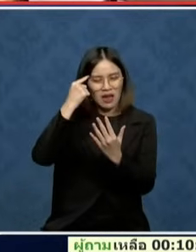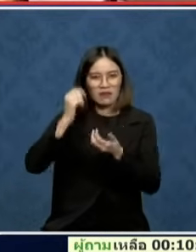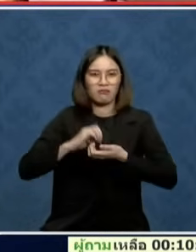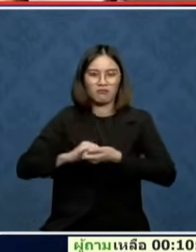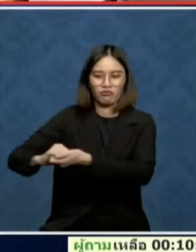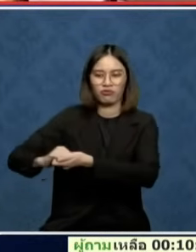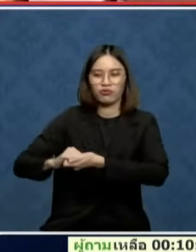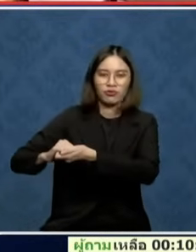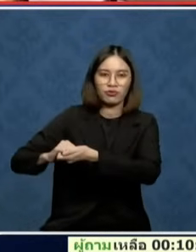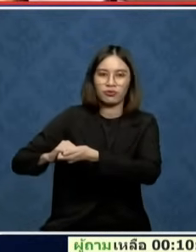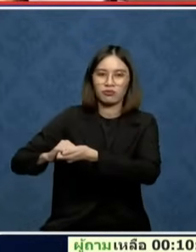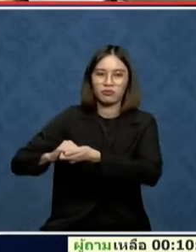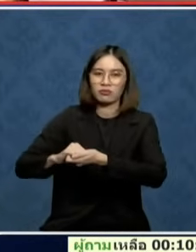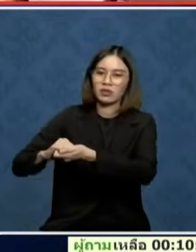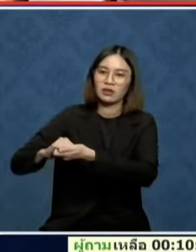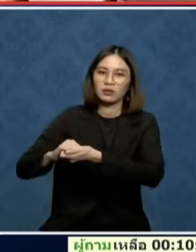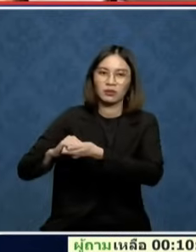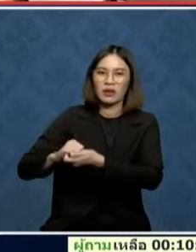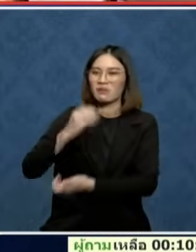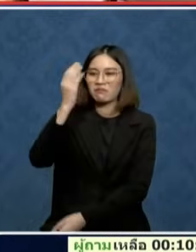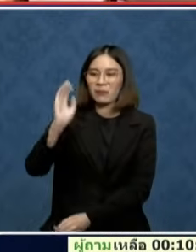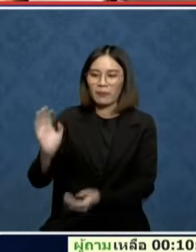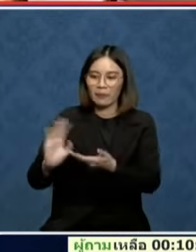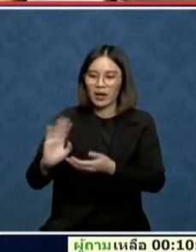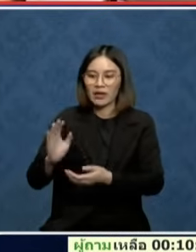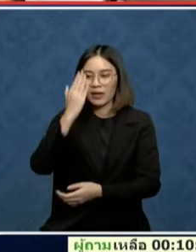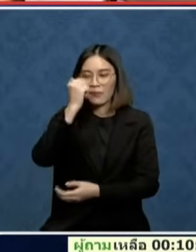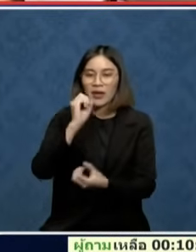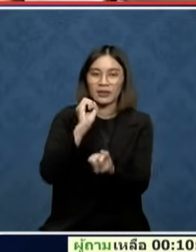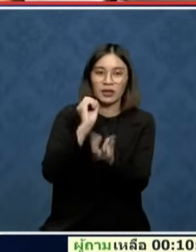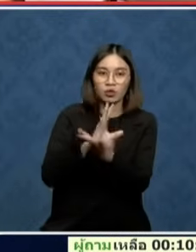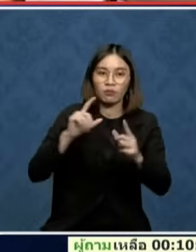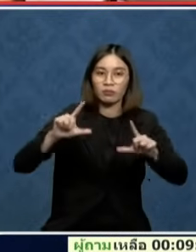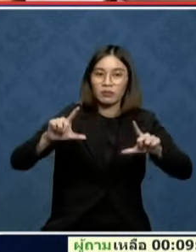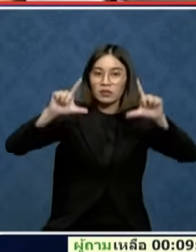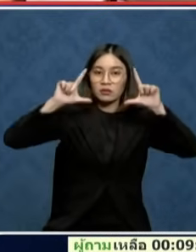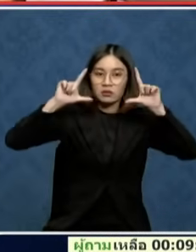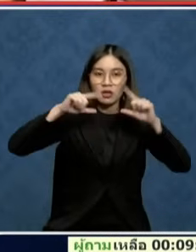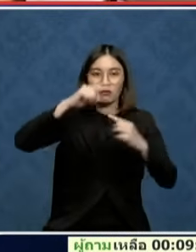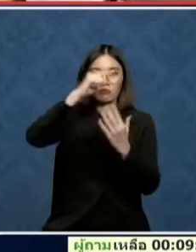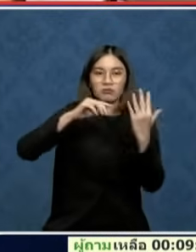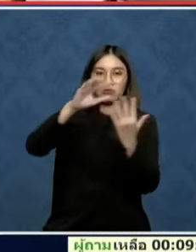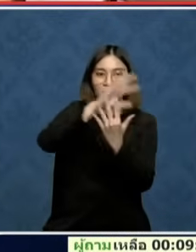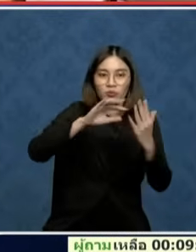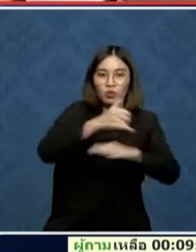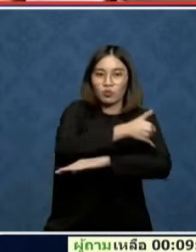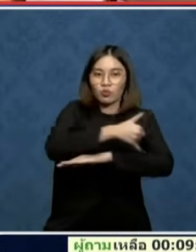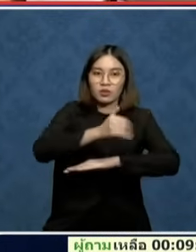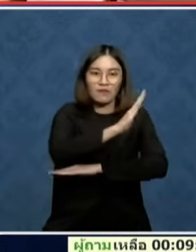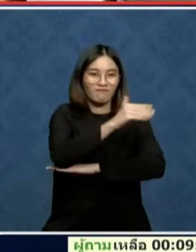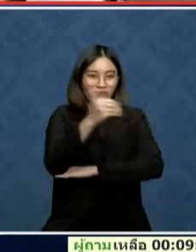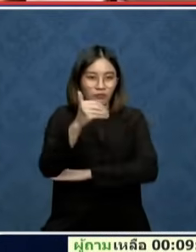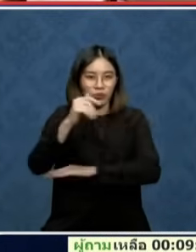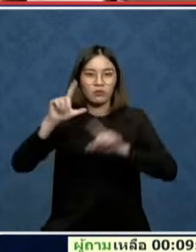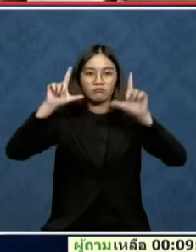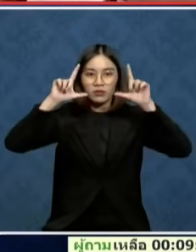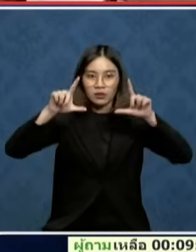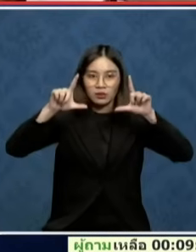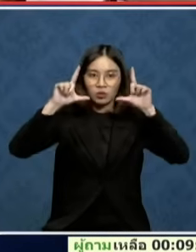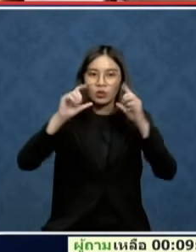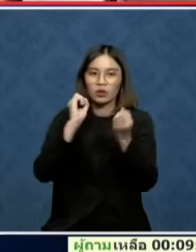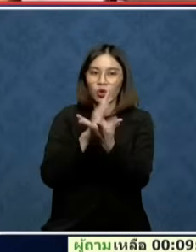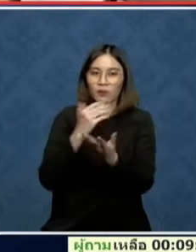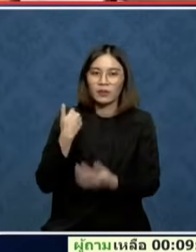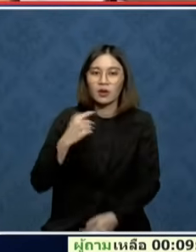พันธ์หรือสารสัมพันธ์เพราะจะกระทบต่อภาพลักษณ์ของประเทศไทยในเวทีนานาชาติจึงขอถามท่านรั